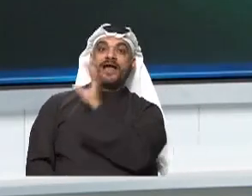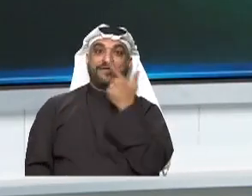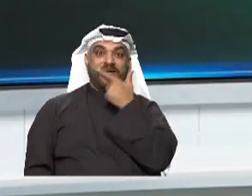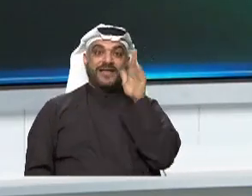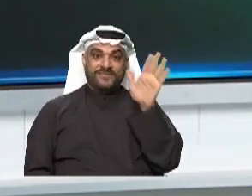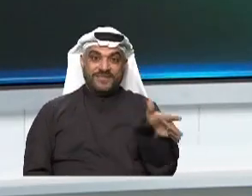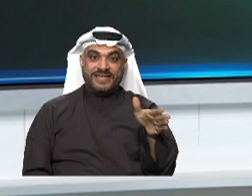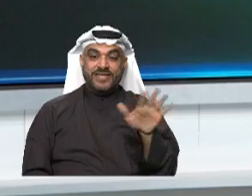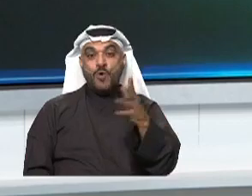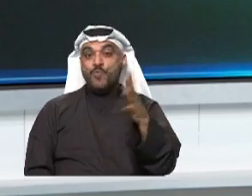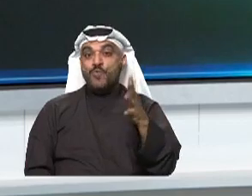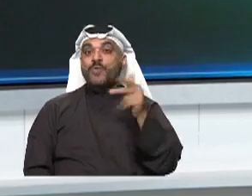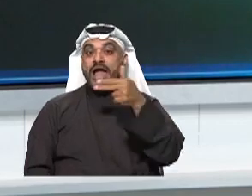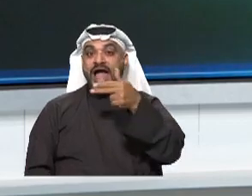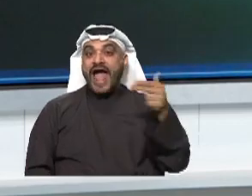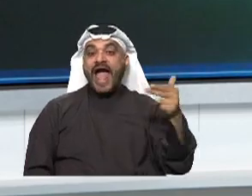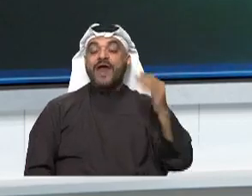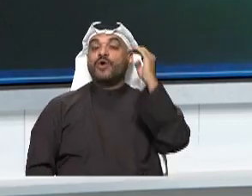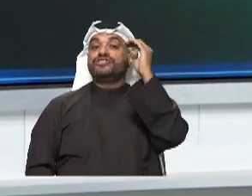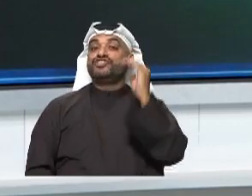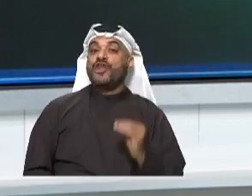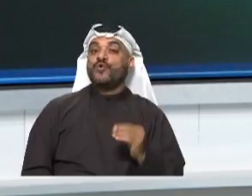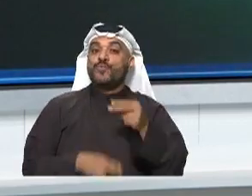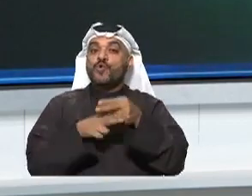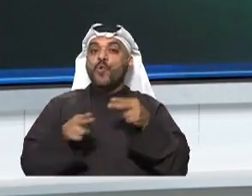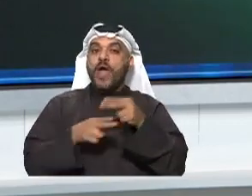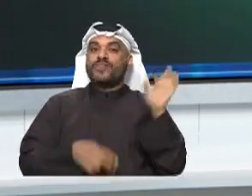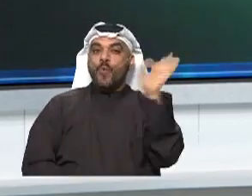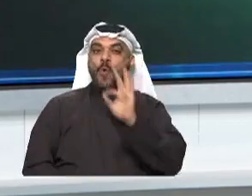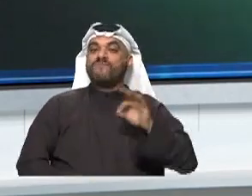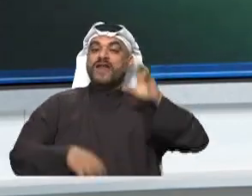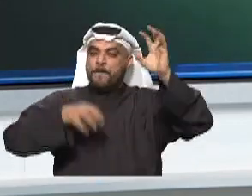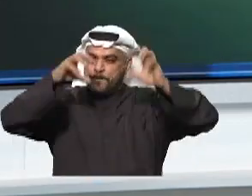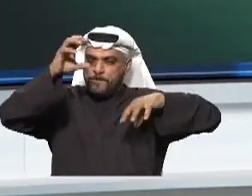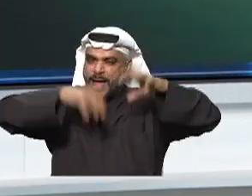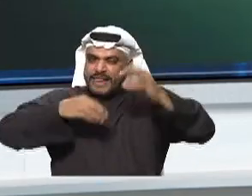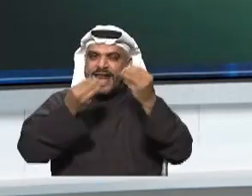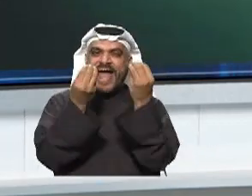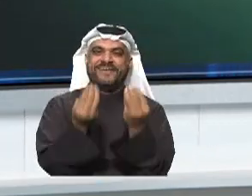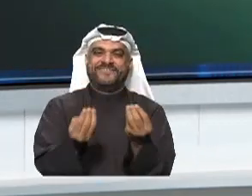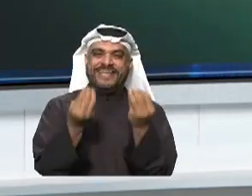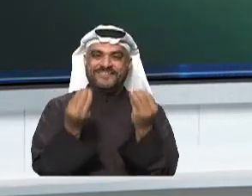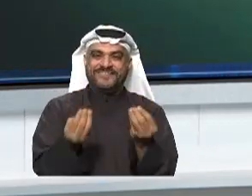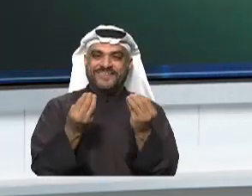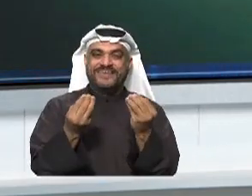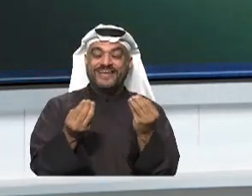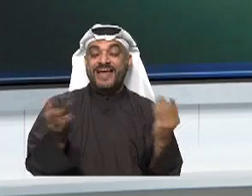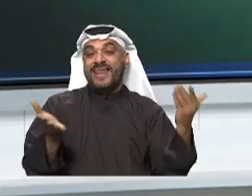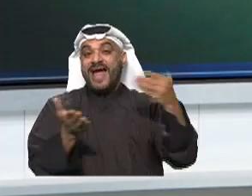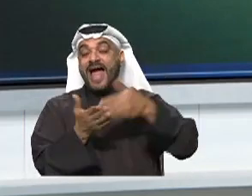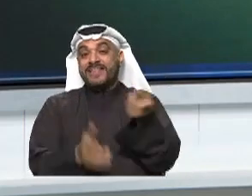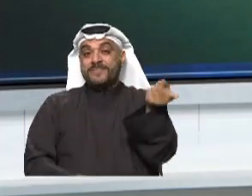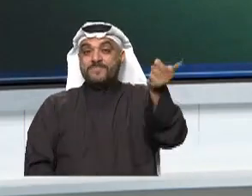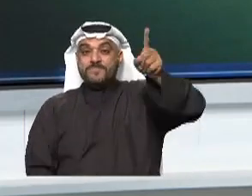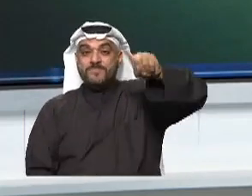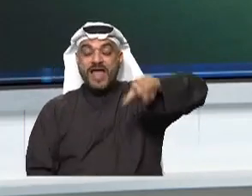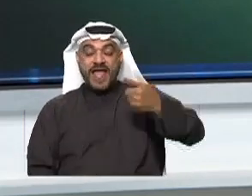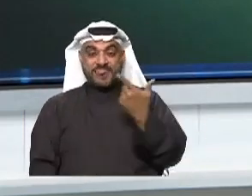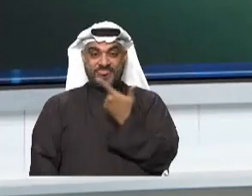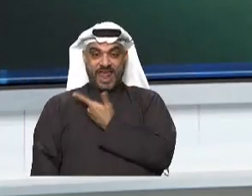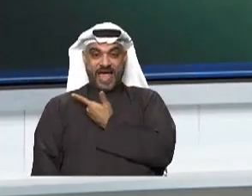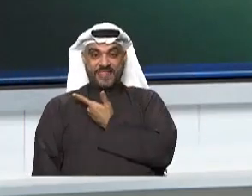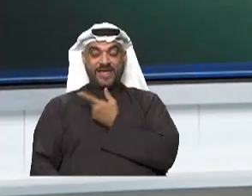موجودة غرب وجنوب البلاد. فرص الأمطار مستمرة معنا إن شاء الله حتى صباح يوم الأربعاء، ورياح